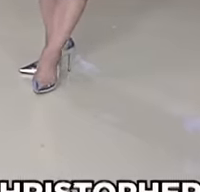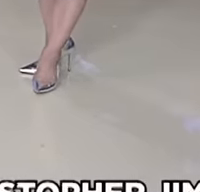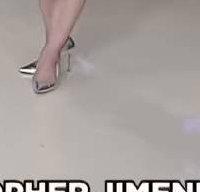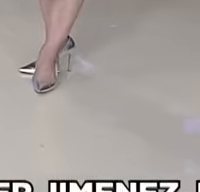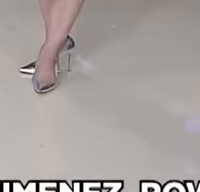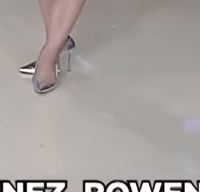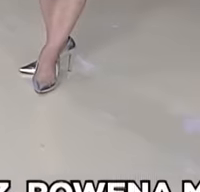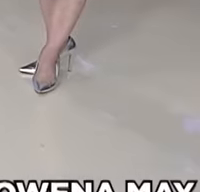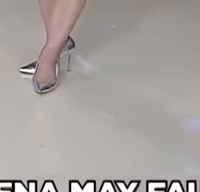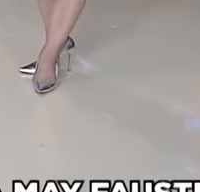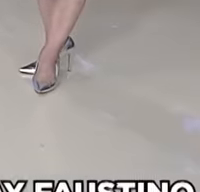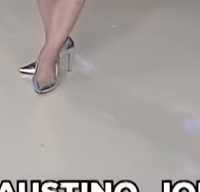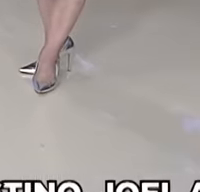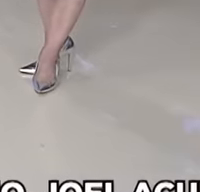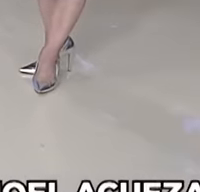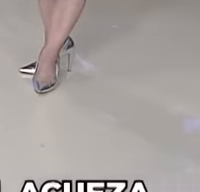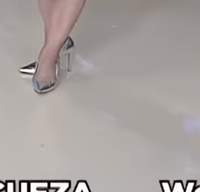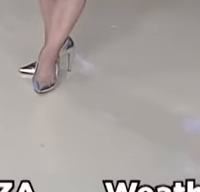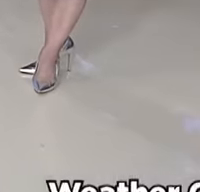eh. Pagdating na.